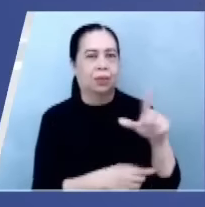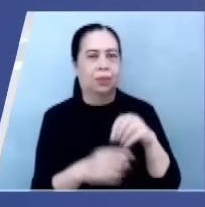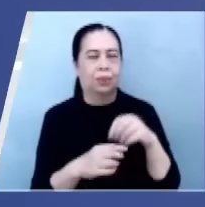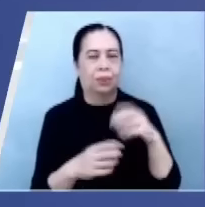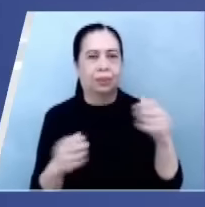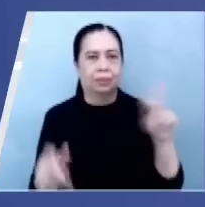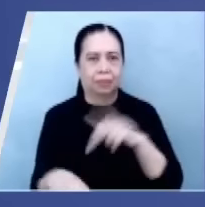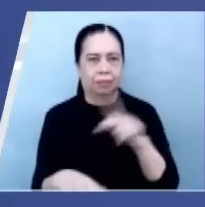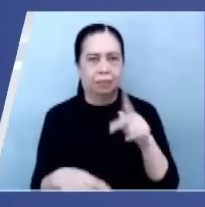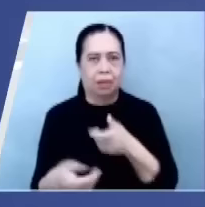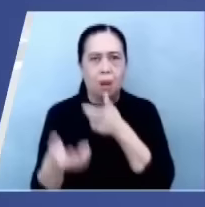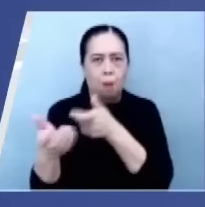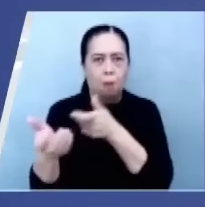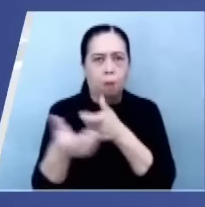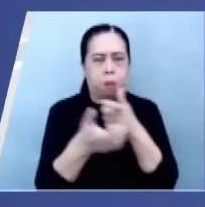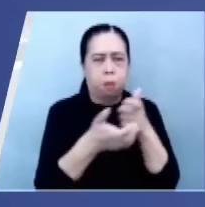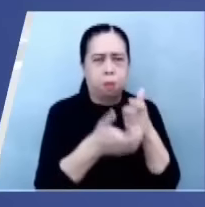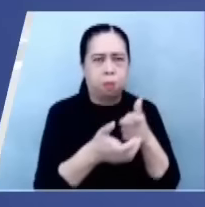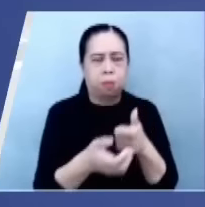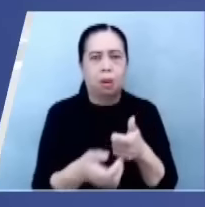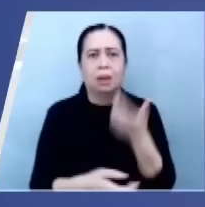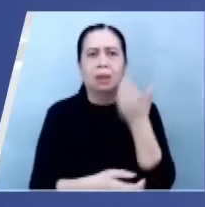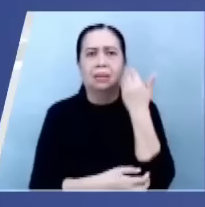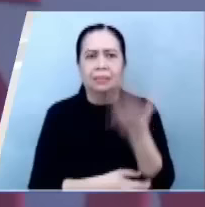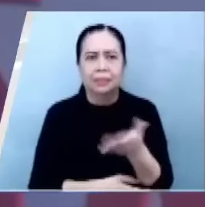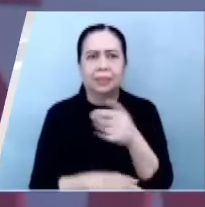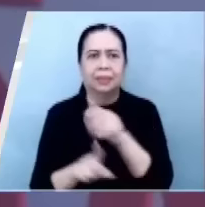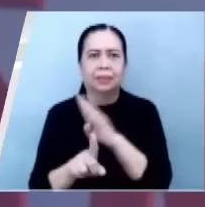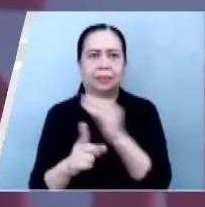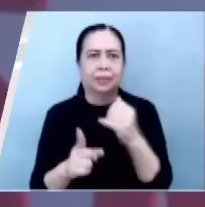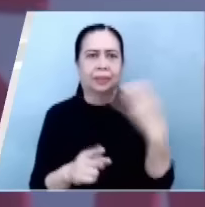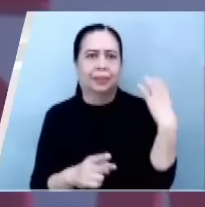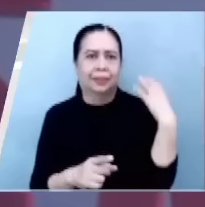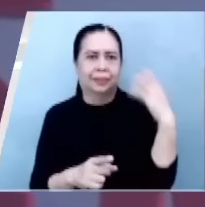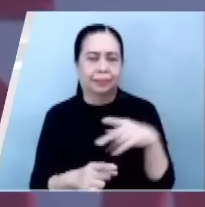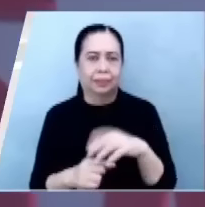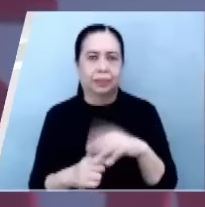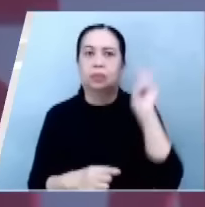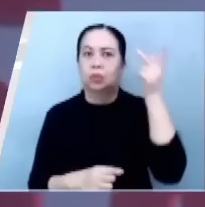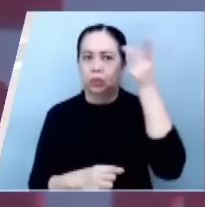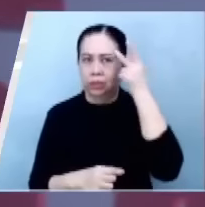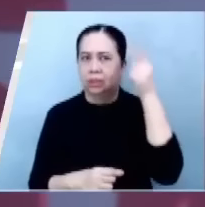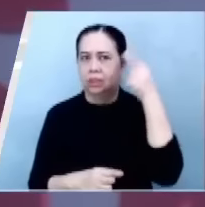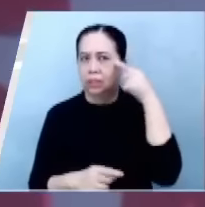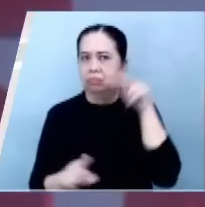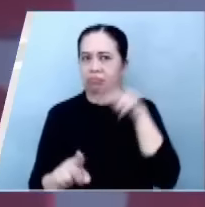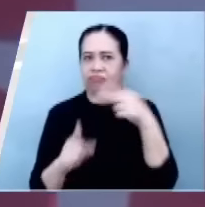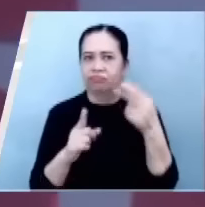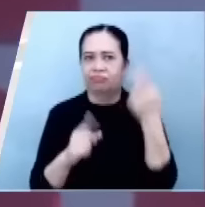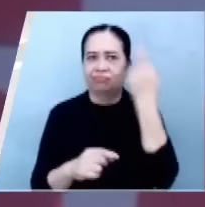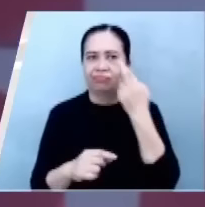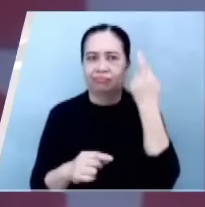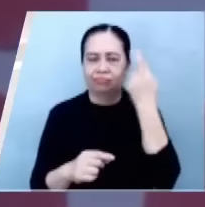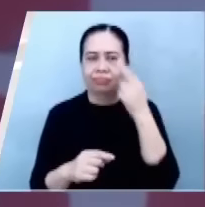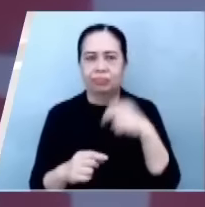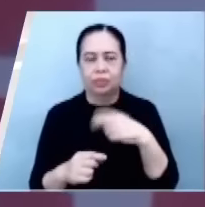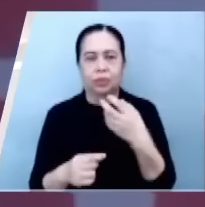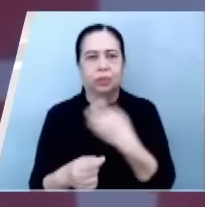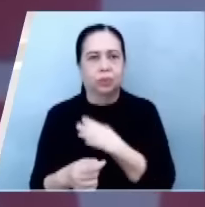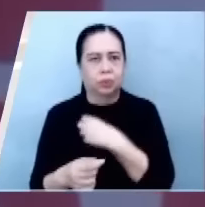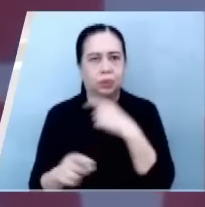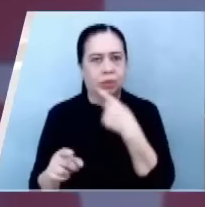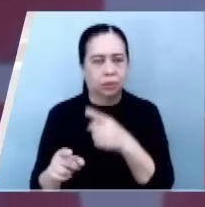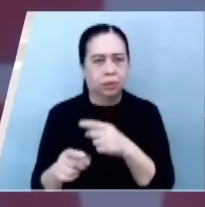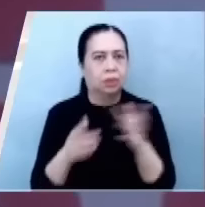na ikinasawi ng mismong kapitan doon. Politika ang isa sa mga tinitignang motibo ng pulisya sa krimen dahil plano